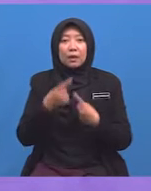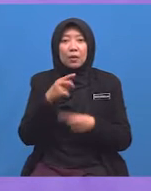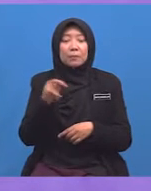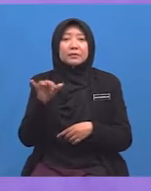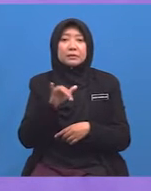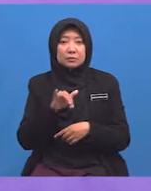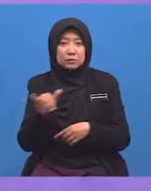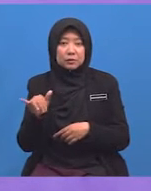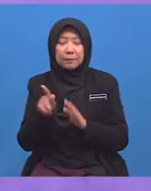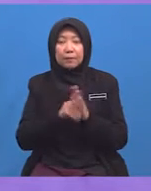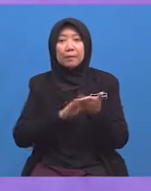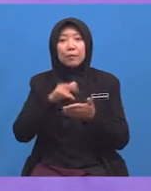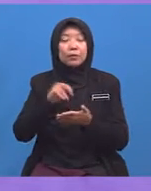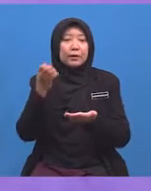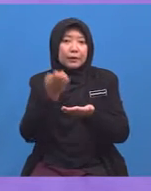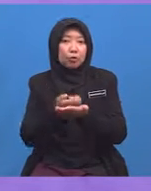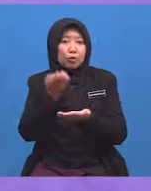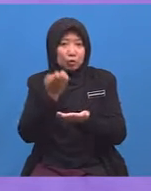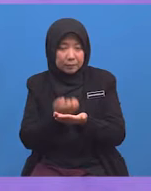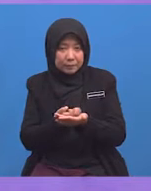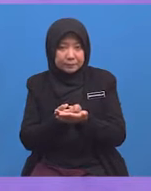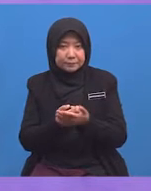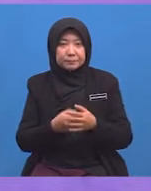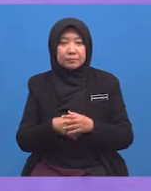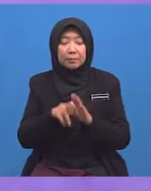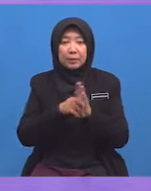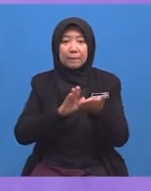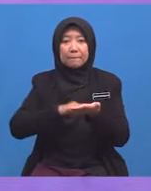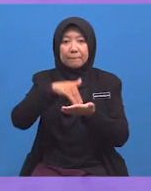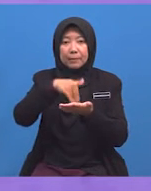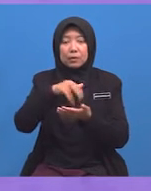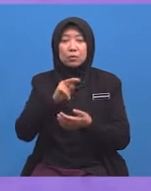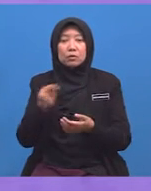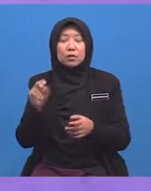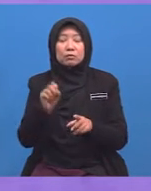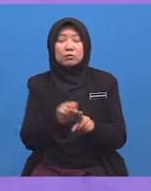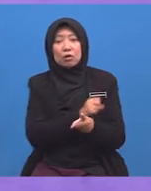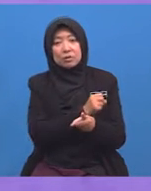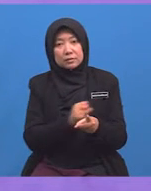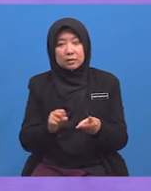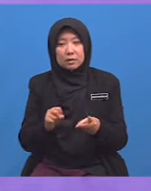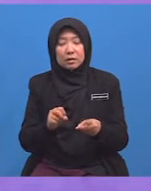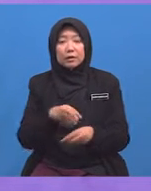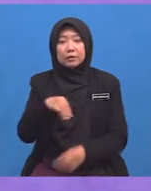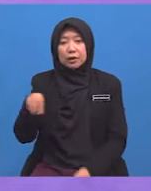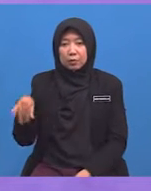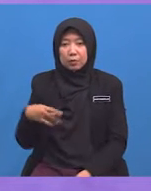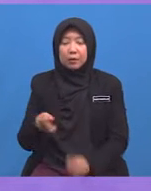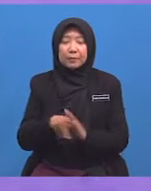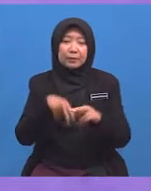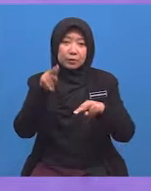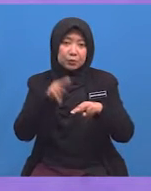Jawapannya, pembangunan ekonomi, pembangunan sosial, taburan